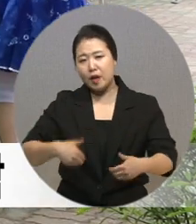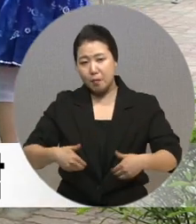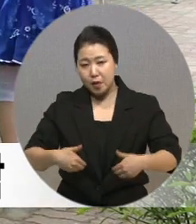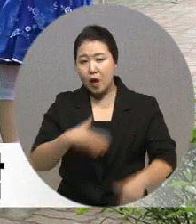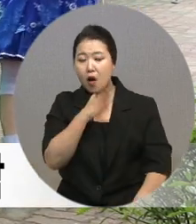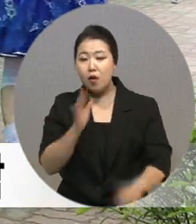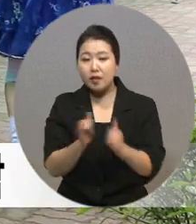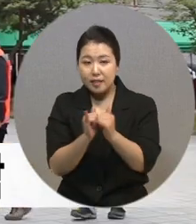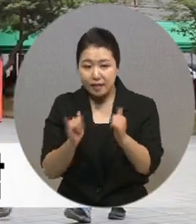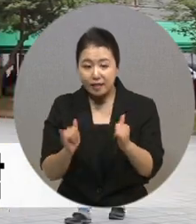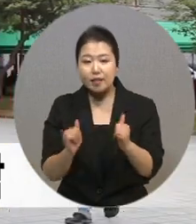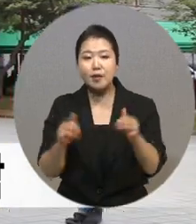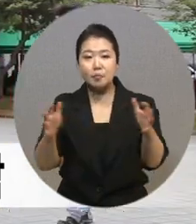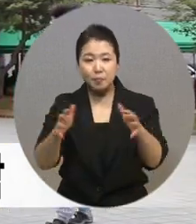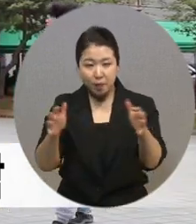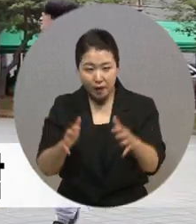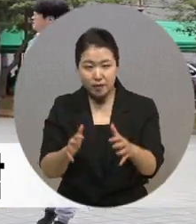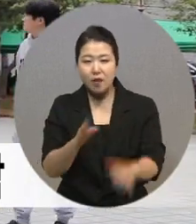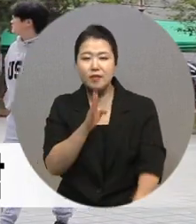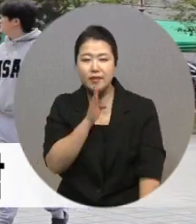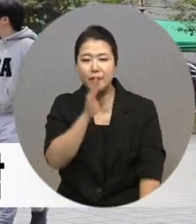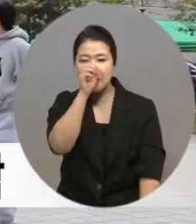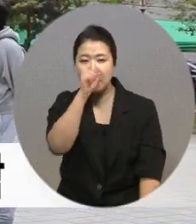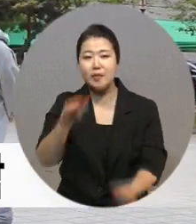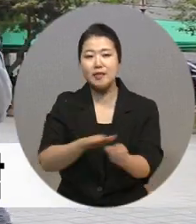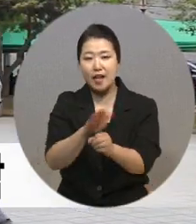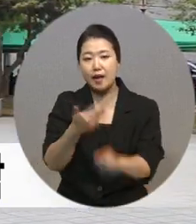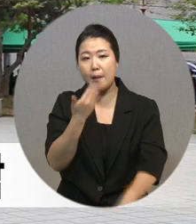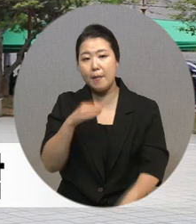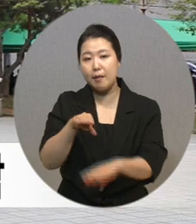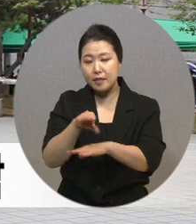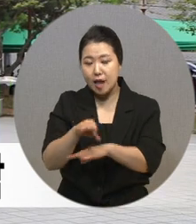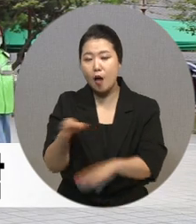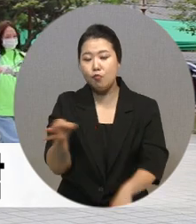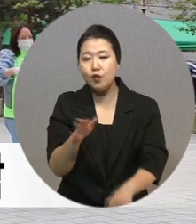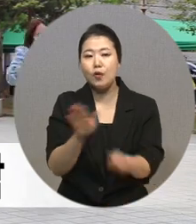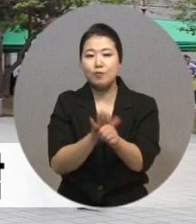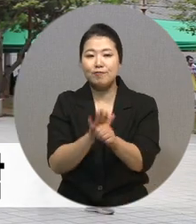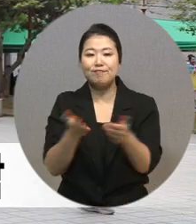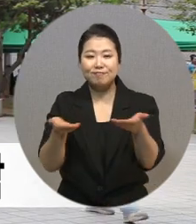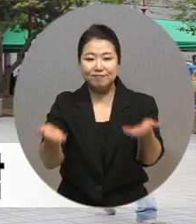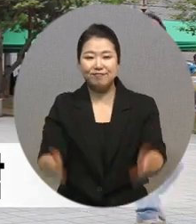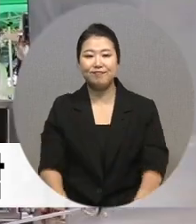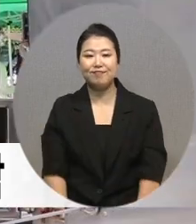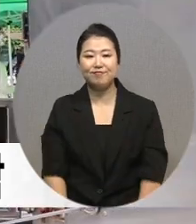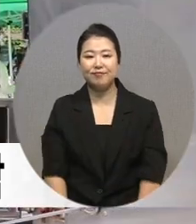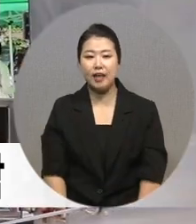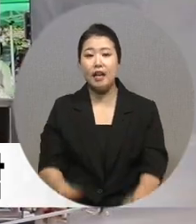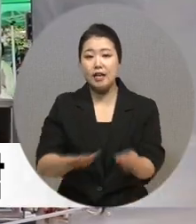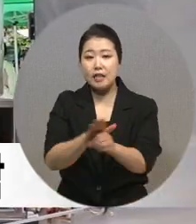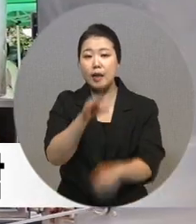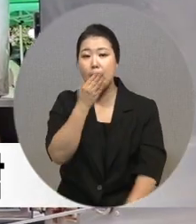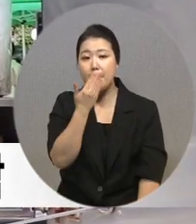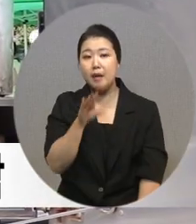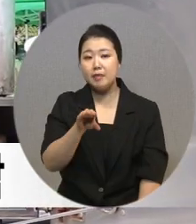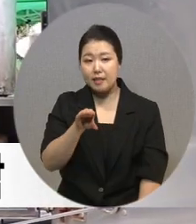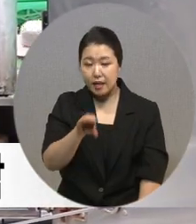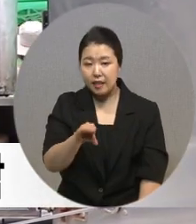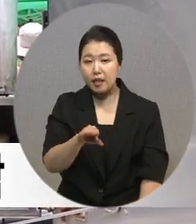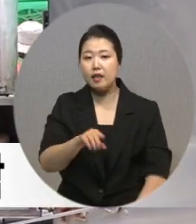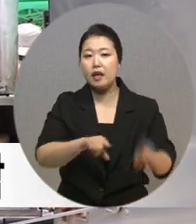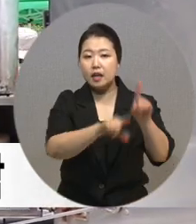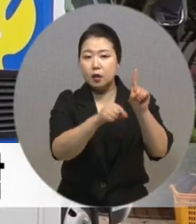어르신을 대상으로 참 좋은 사랑의 밥차 무료 급식을 지원하고 있습니다 사랑의 밥차는 올해